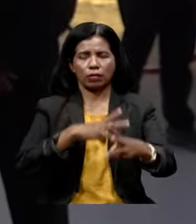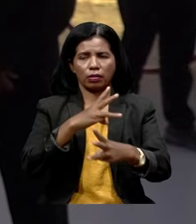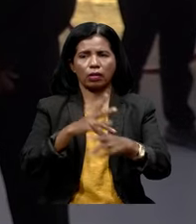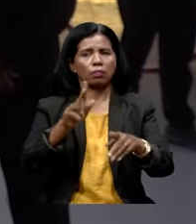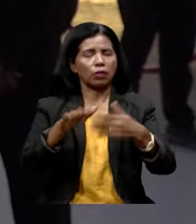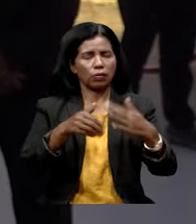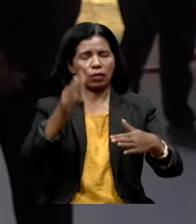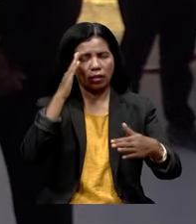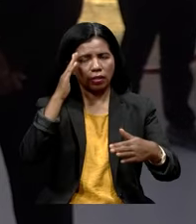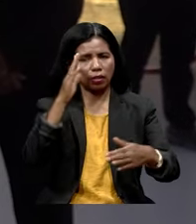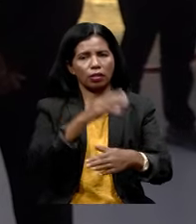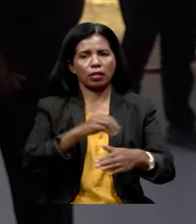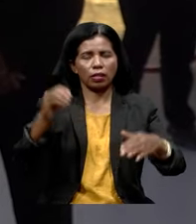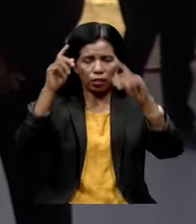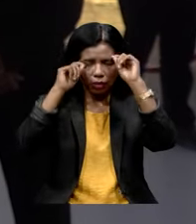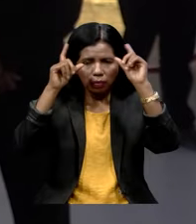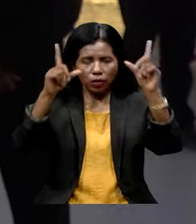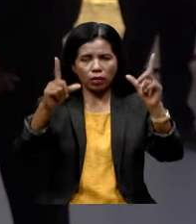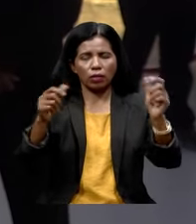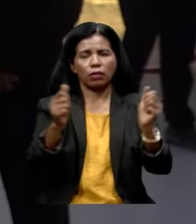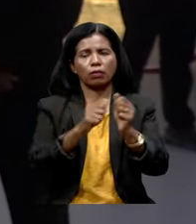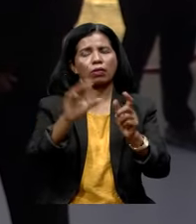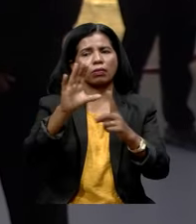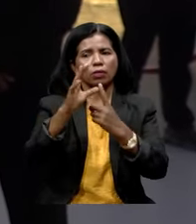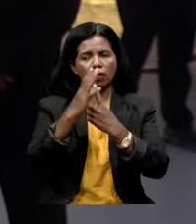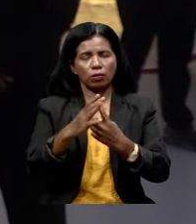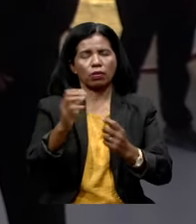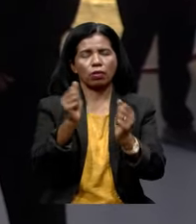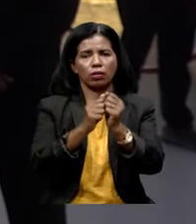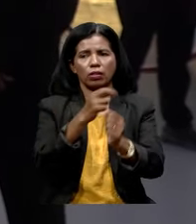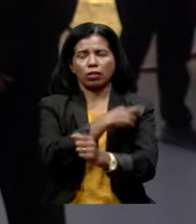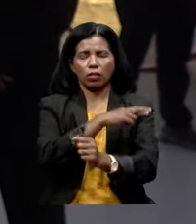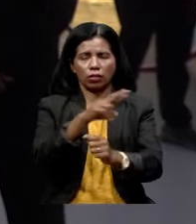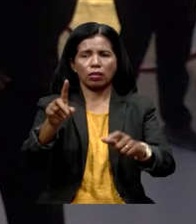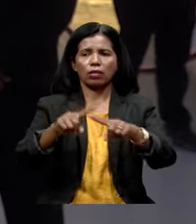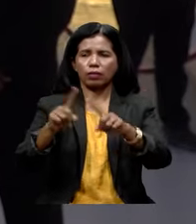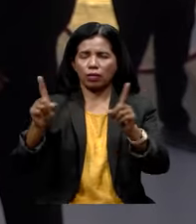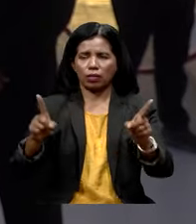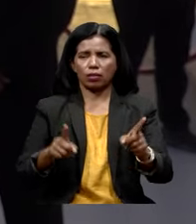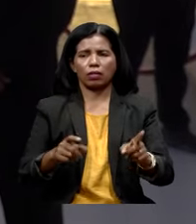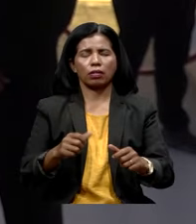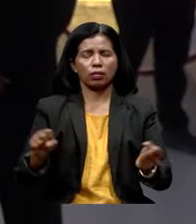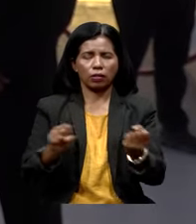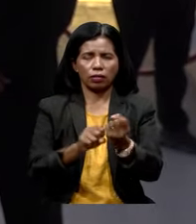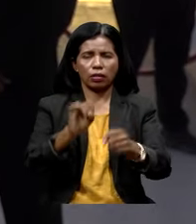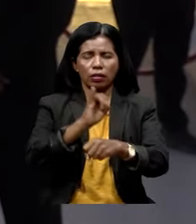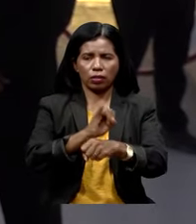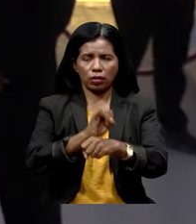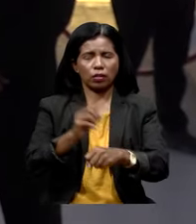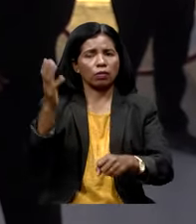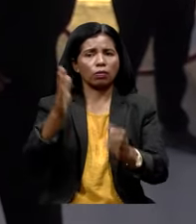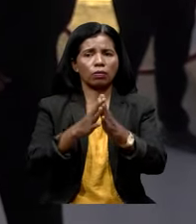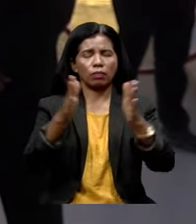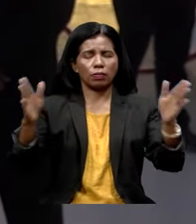motor kunyes ke Timor ne, honi ne kultura, honi ne religio nebe diferente, kontribusi Inggris nebe uluk bot